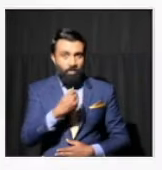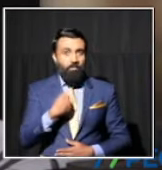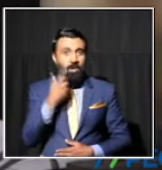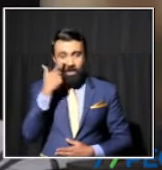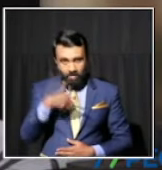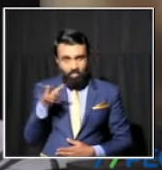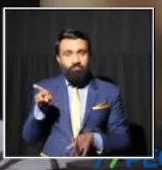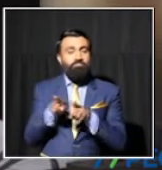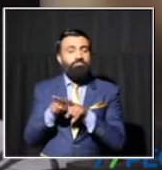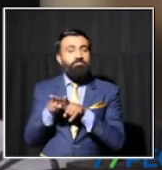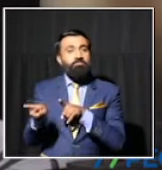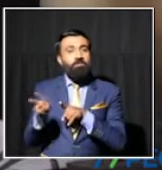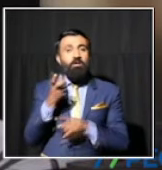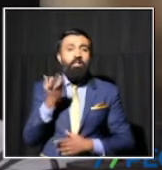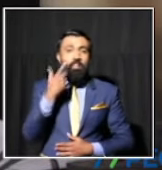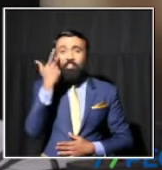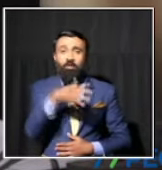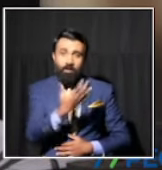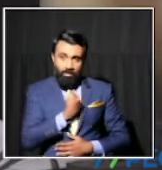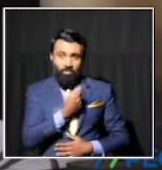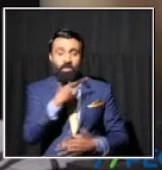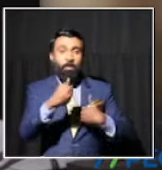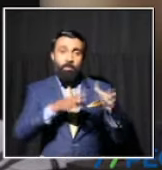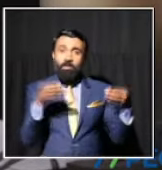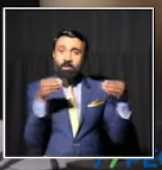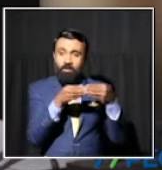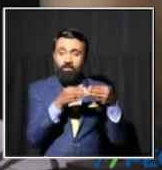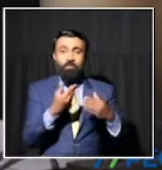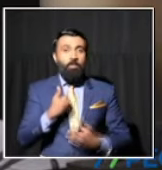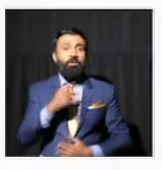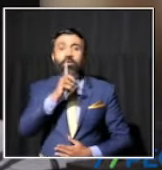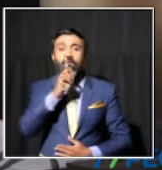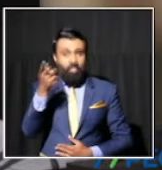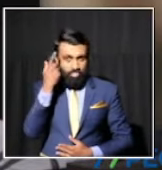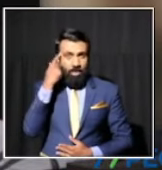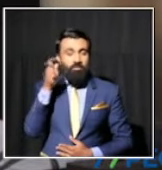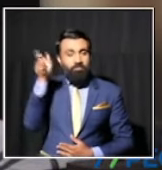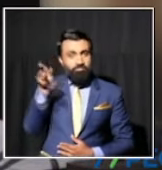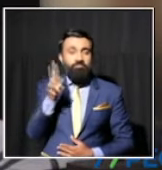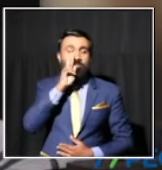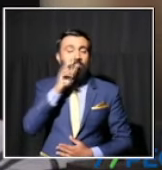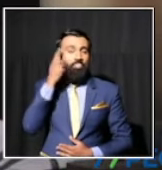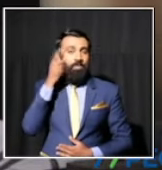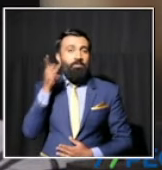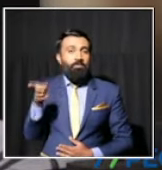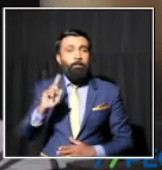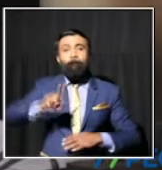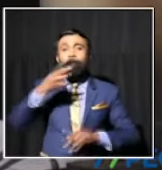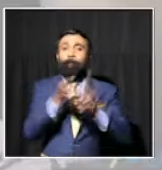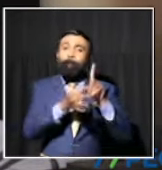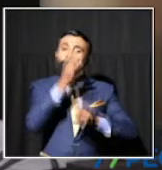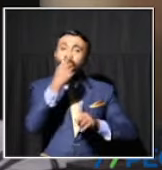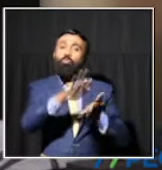में नहीं डीजल गल्लंगुर वाल कमिश करते तुम्हारे कैबिनेट मंडल कट्टी मामा किया नहीं तुम्हें तुम्हारा दान नहीं एक तुम्हारा टोना मुकद्द ईलंगे जनाधिपति चंदन